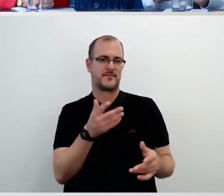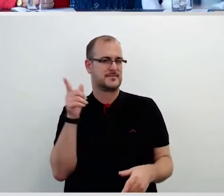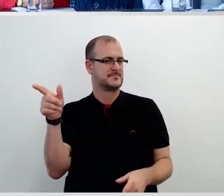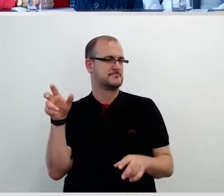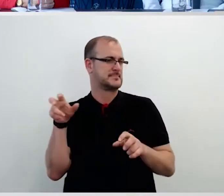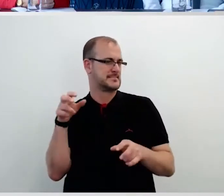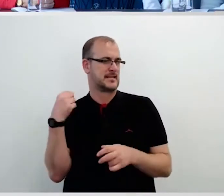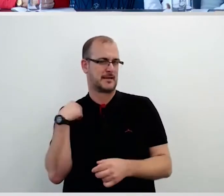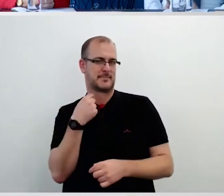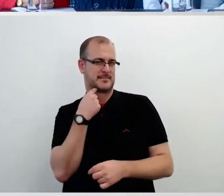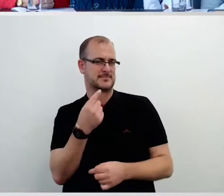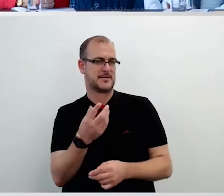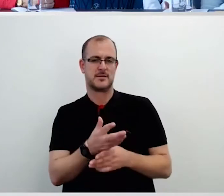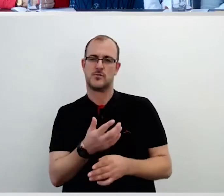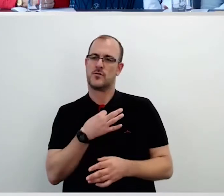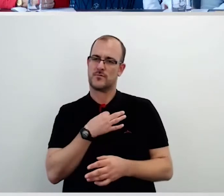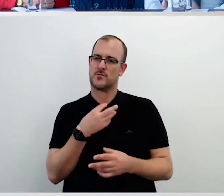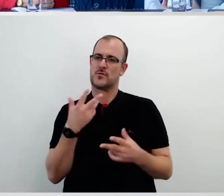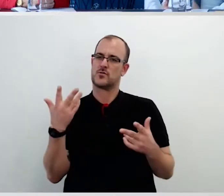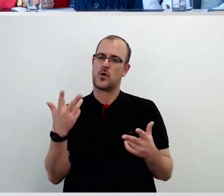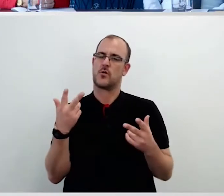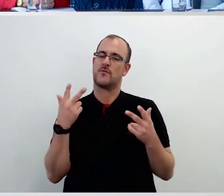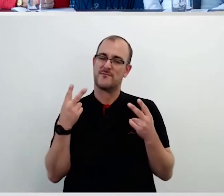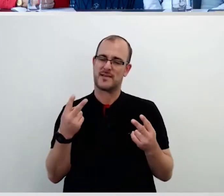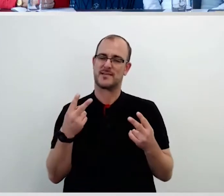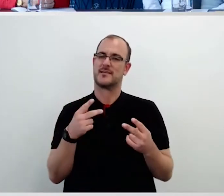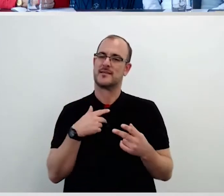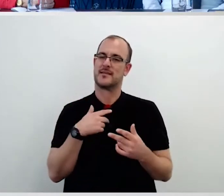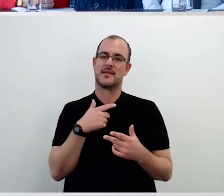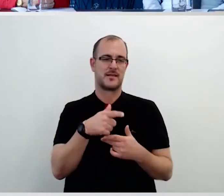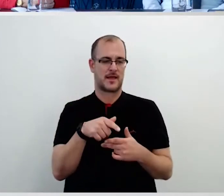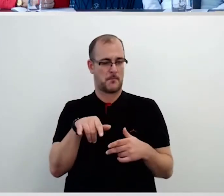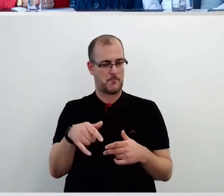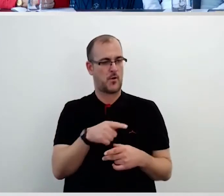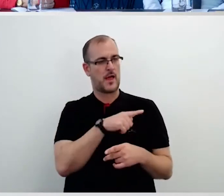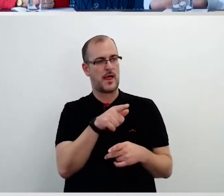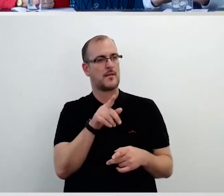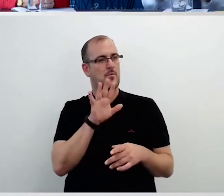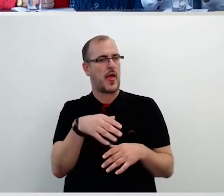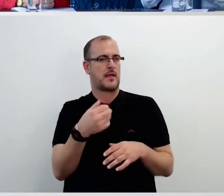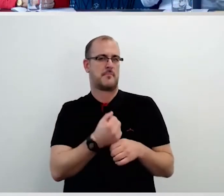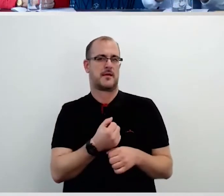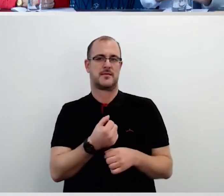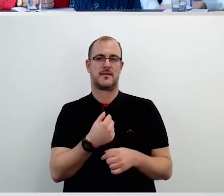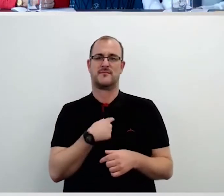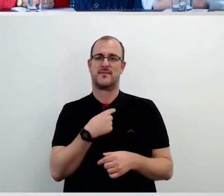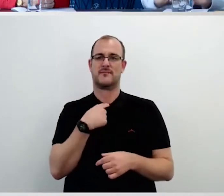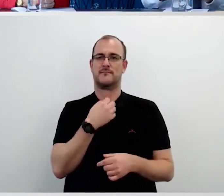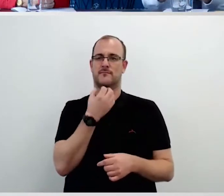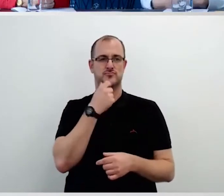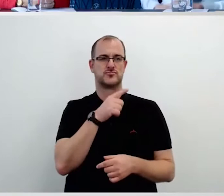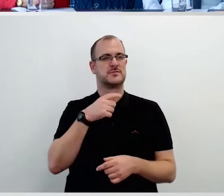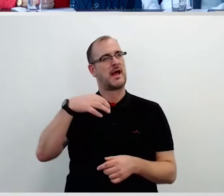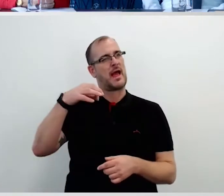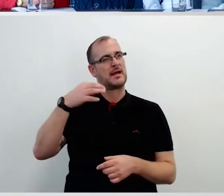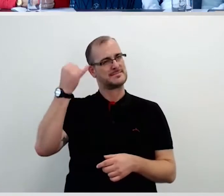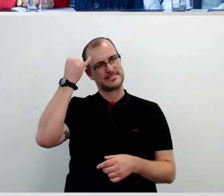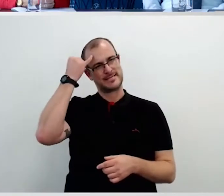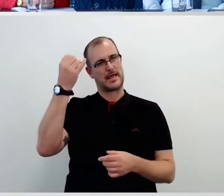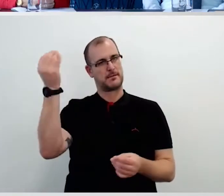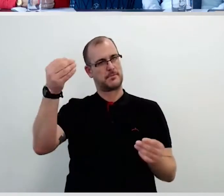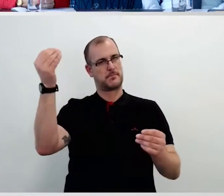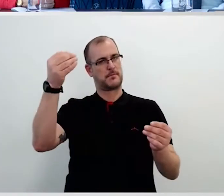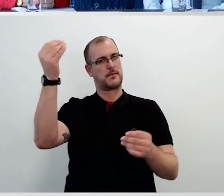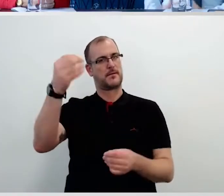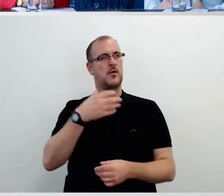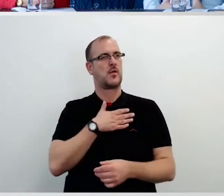Ministerin gerade gesagt hat. Uns ist es ein großes Anliegen, dass es Nachahmer für dieses Projekt gibt. Wir wollen nicht die einzigen Ideengeber sein und das irgendwie auf